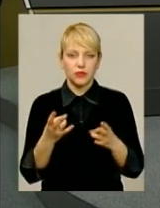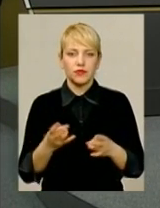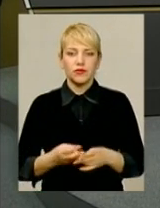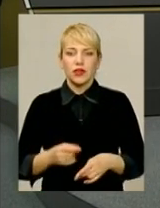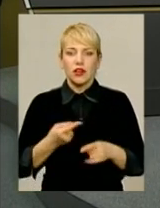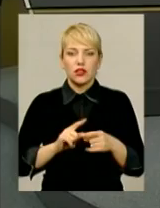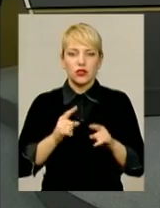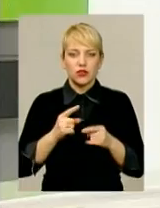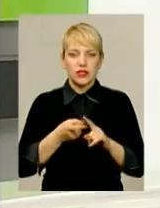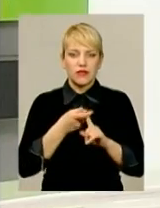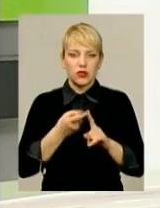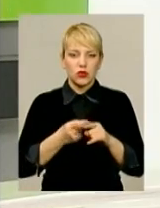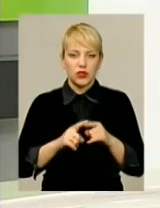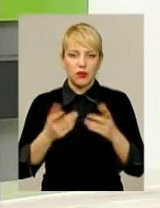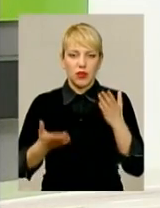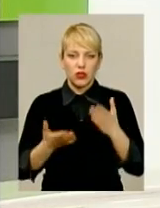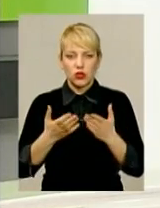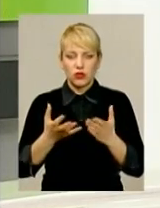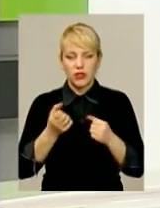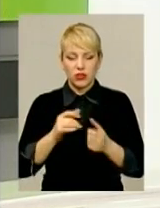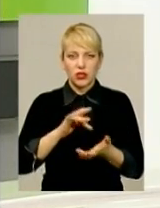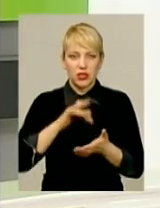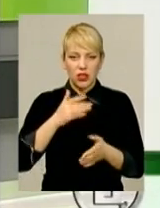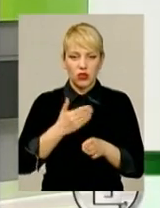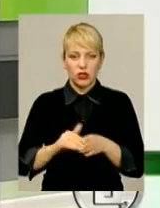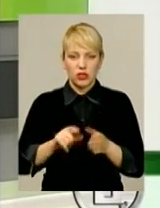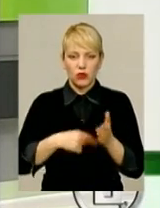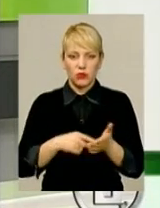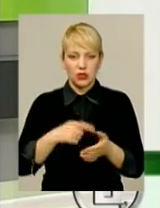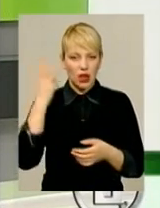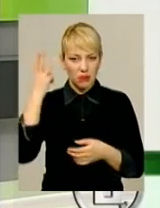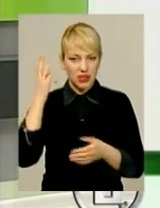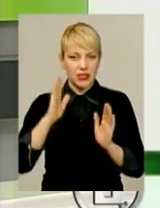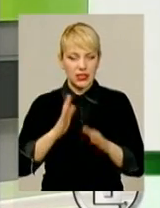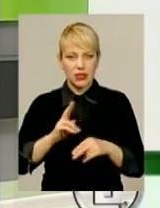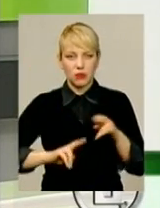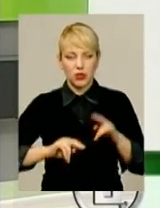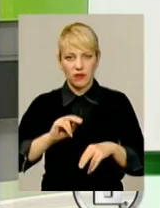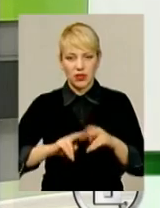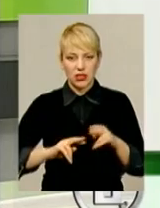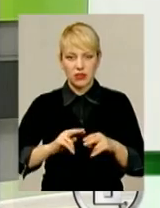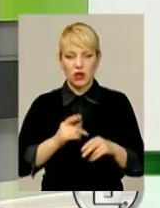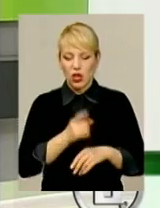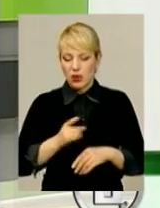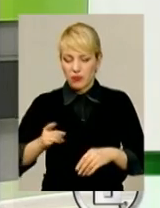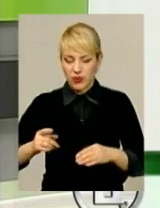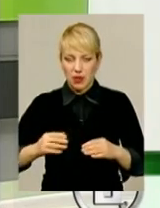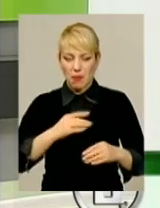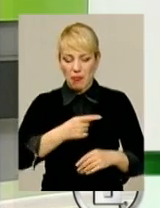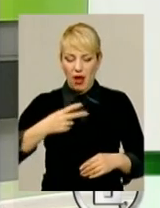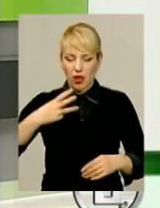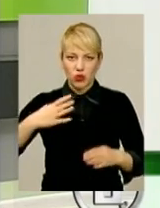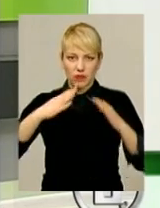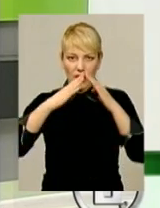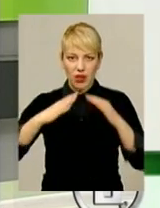В зв'язку з тим, що особливо взяти центральну частину міста Хмельницького, тільки будівництвом стаціонарних багаторівневих паркінгів